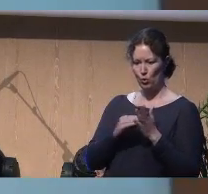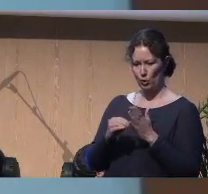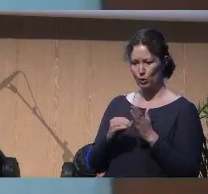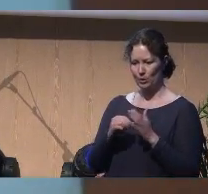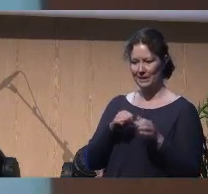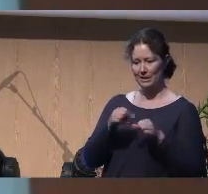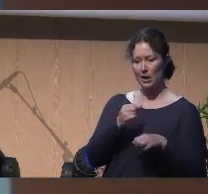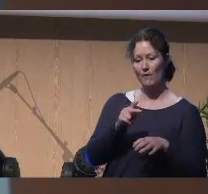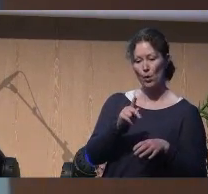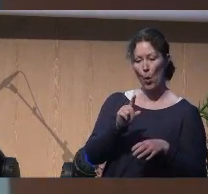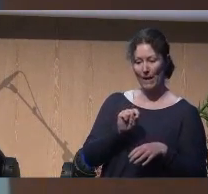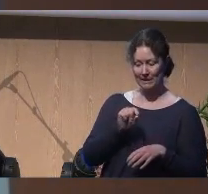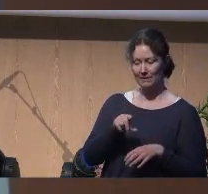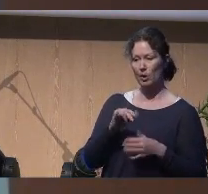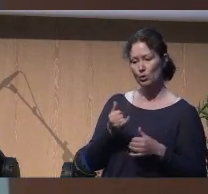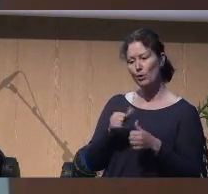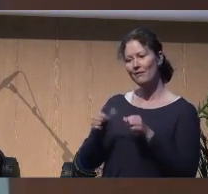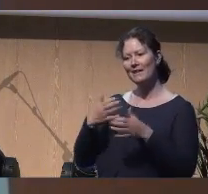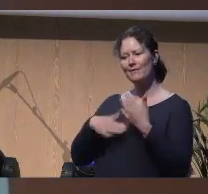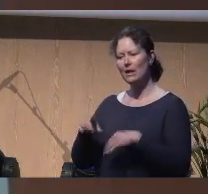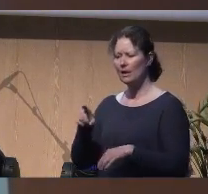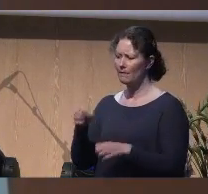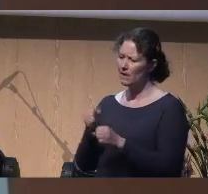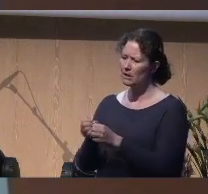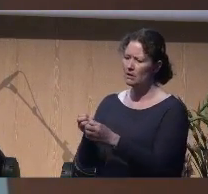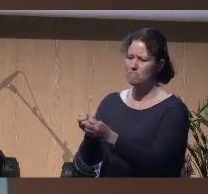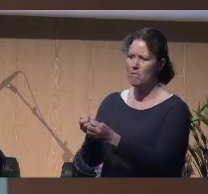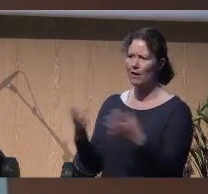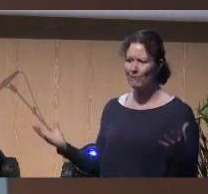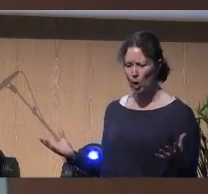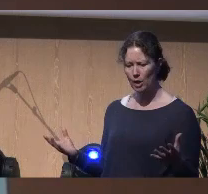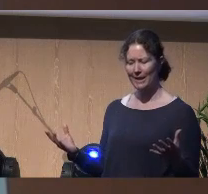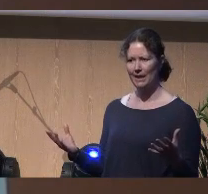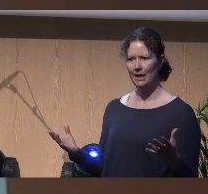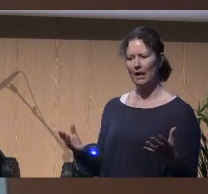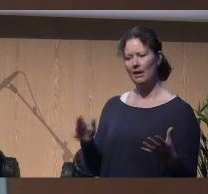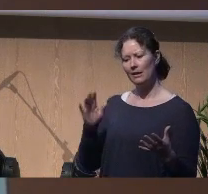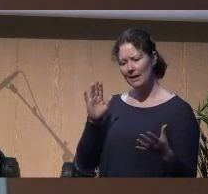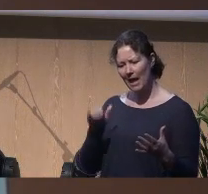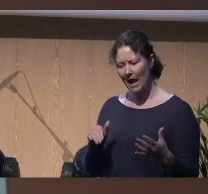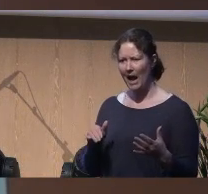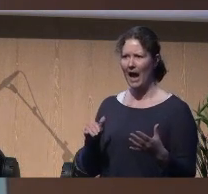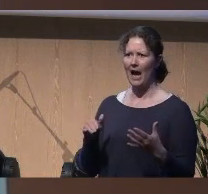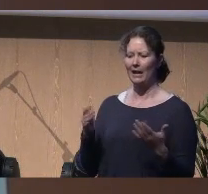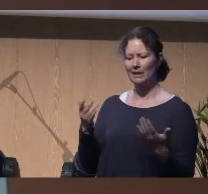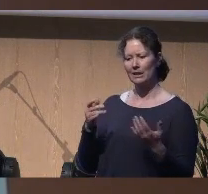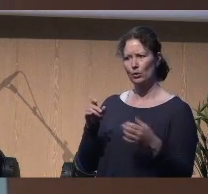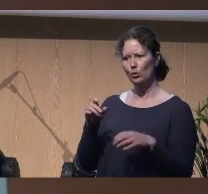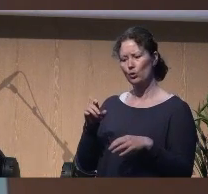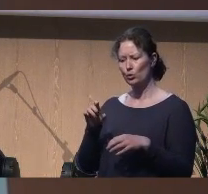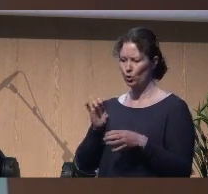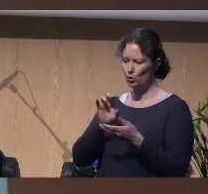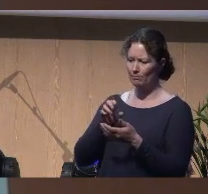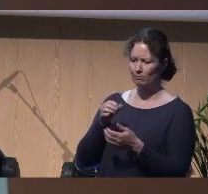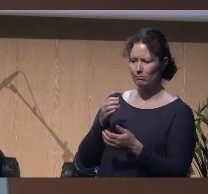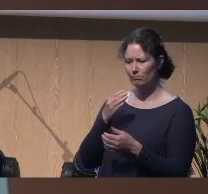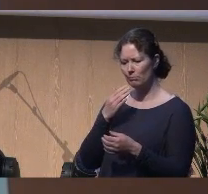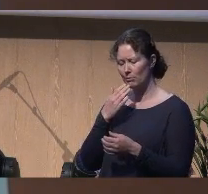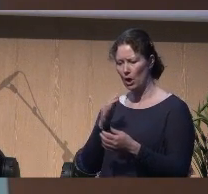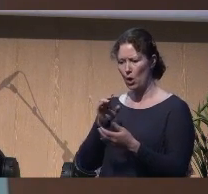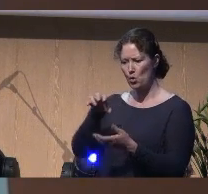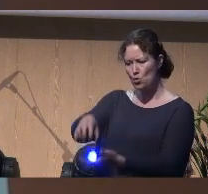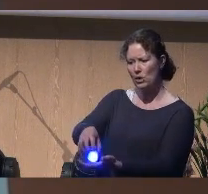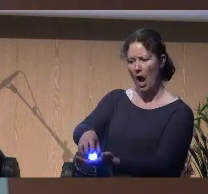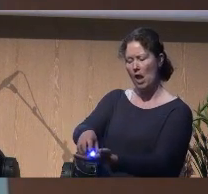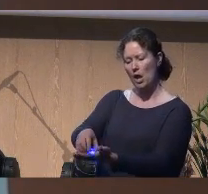av konklusjonene der at frivilligheten veldig mangfoldig. Det kontekstuelle, lokale løsninger